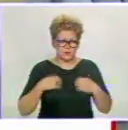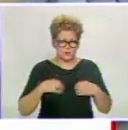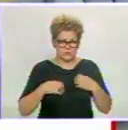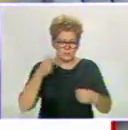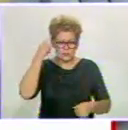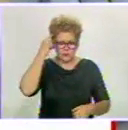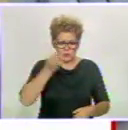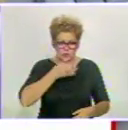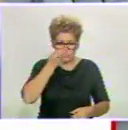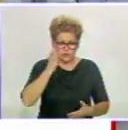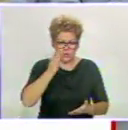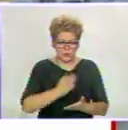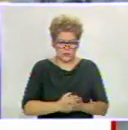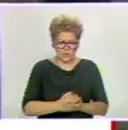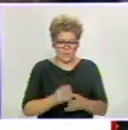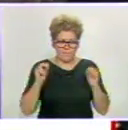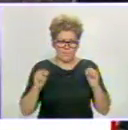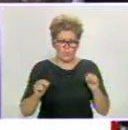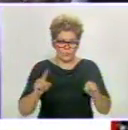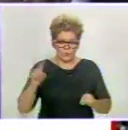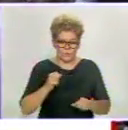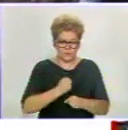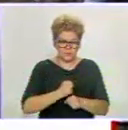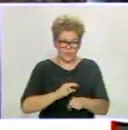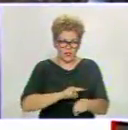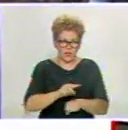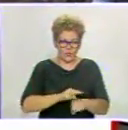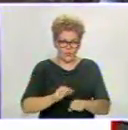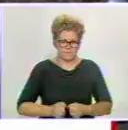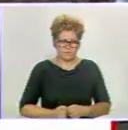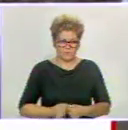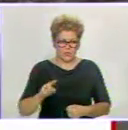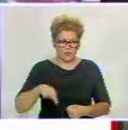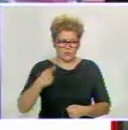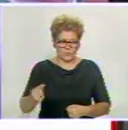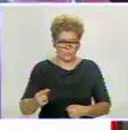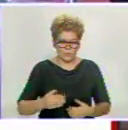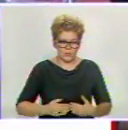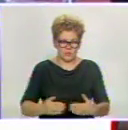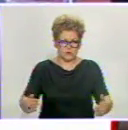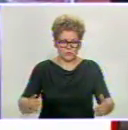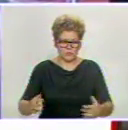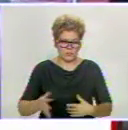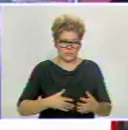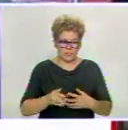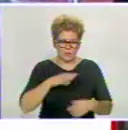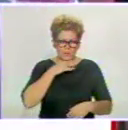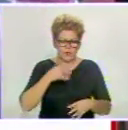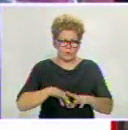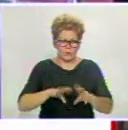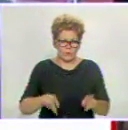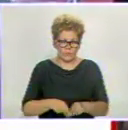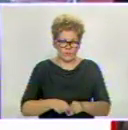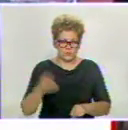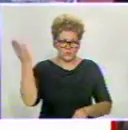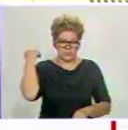dacă cele spuse sunt adevărate, profesorul nu ar mai trebui să predea la catedră. După declanșarea scandalului, mai mulți părinți au spus că și